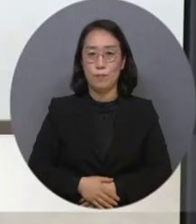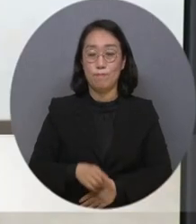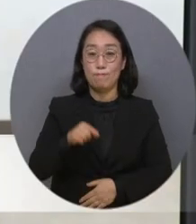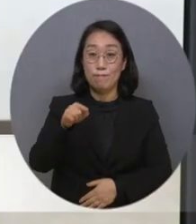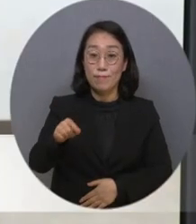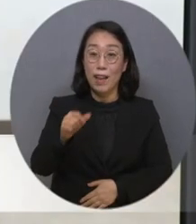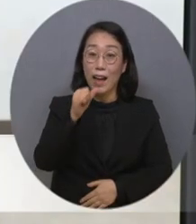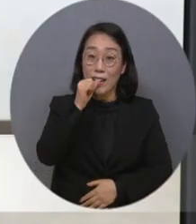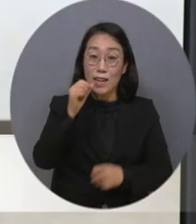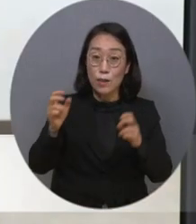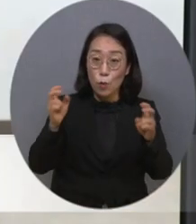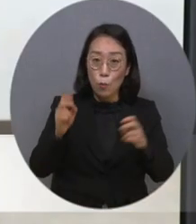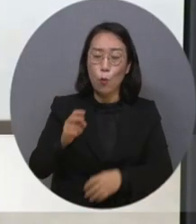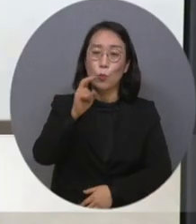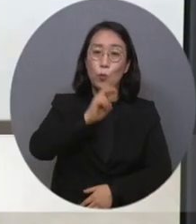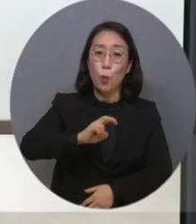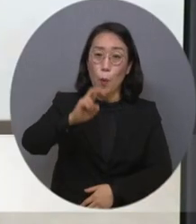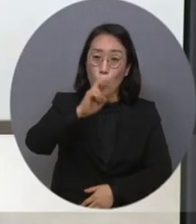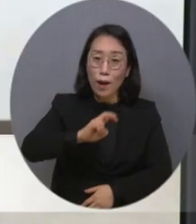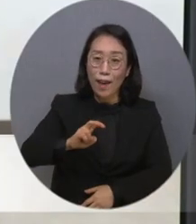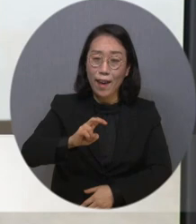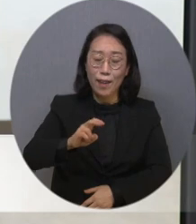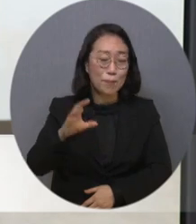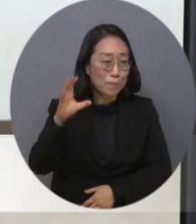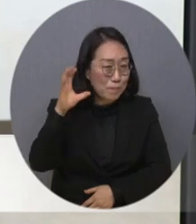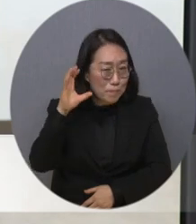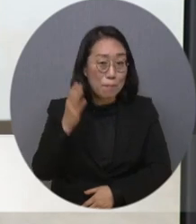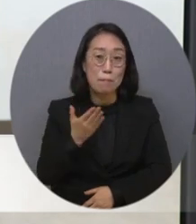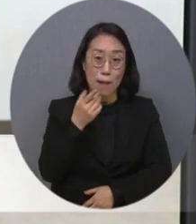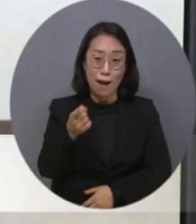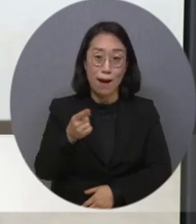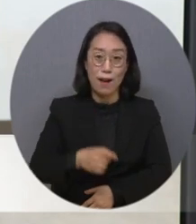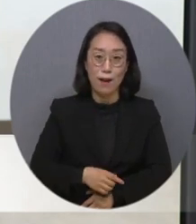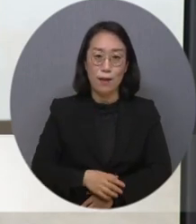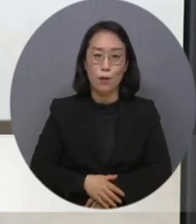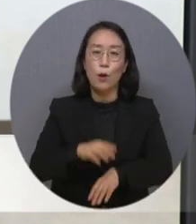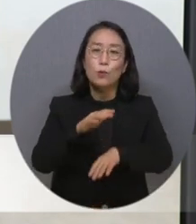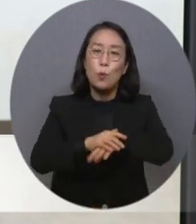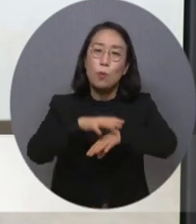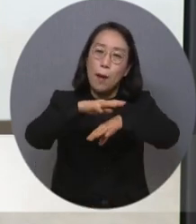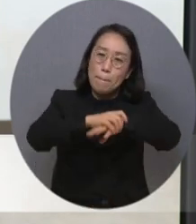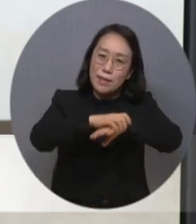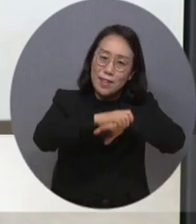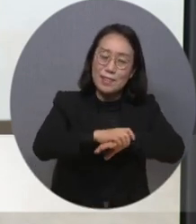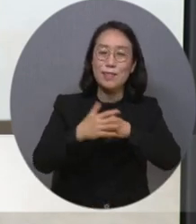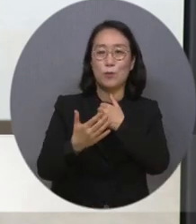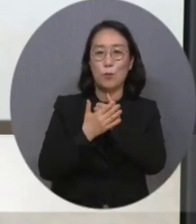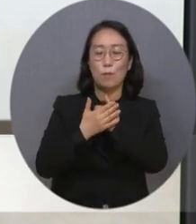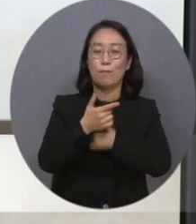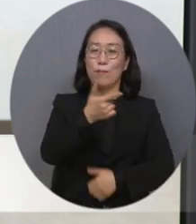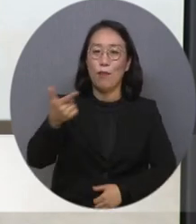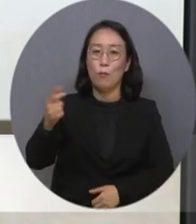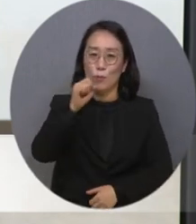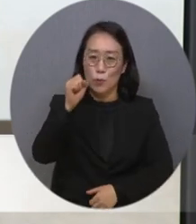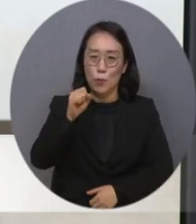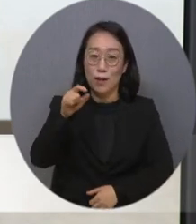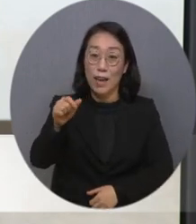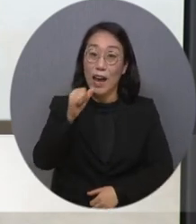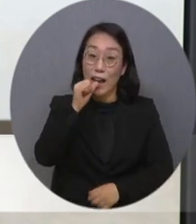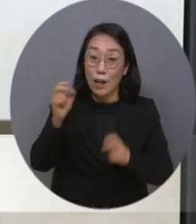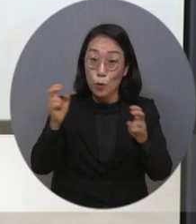순봇이 노래도 들어주고 손 마사지를 해줘서 너무 좋았어요.